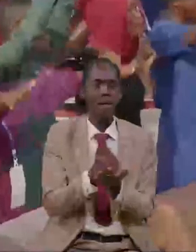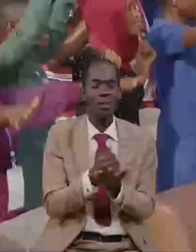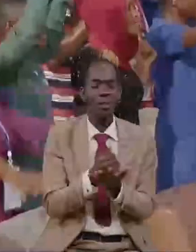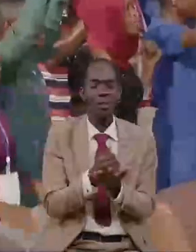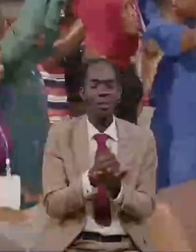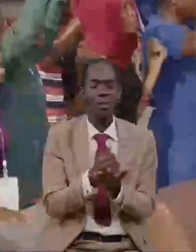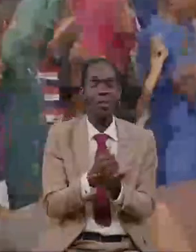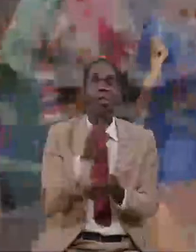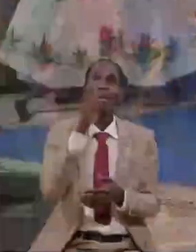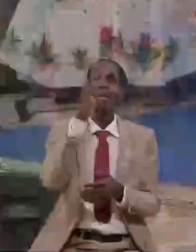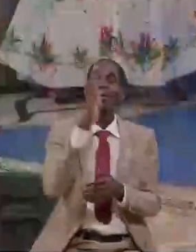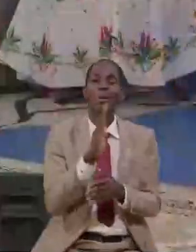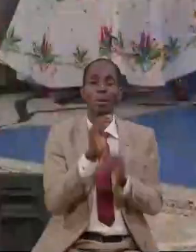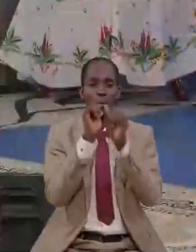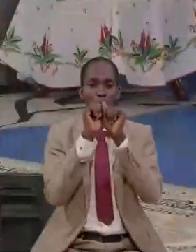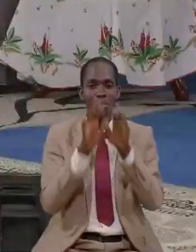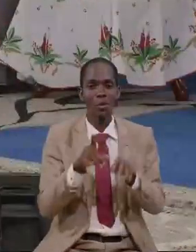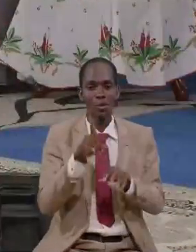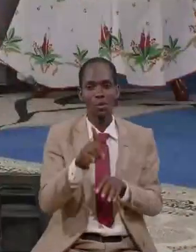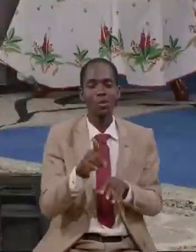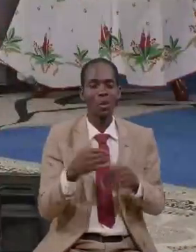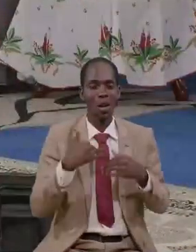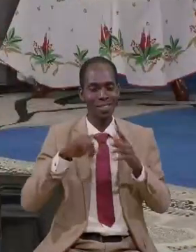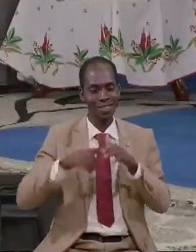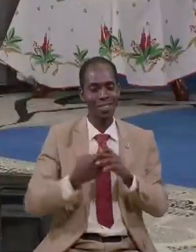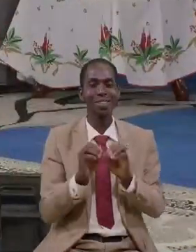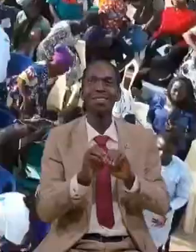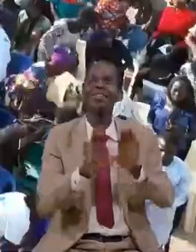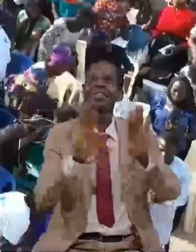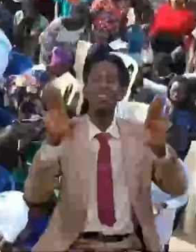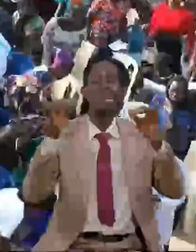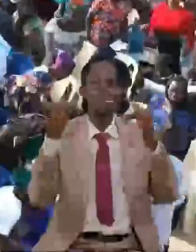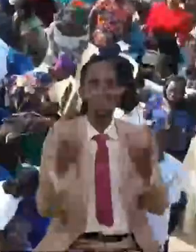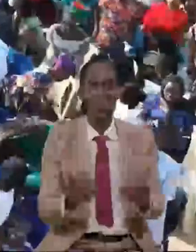Que Dieu vous bénisse. Vous avez déjà commencé à briller.